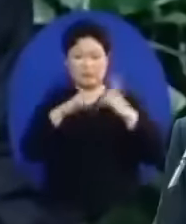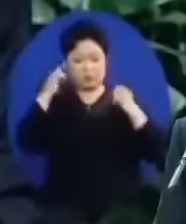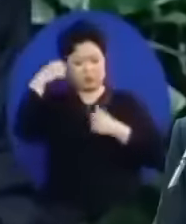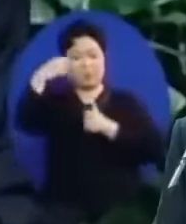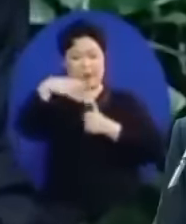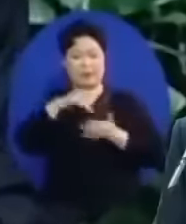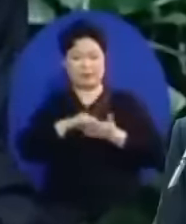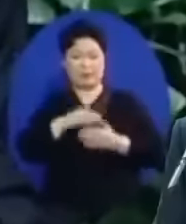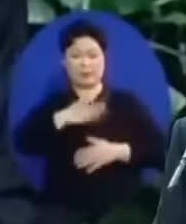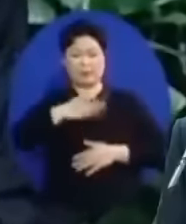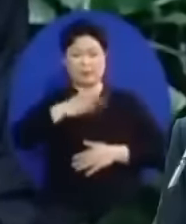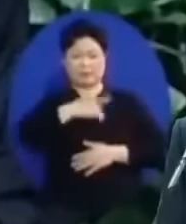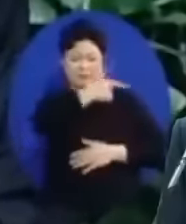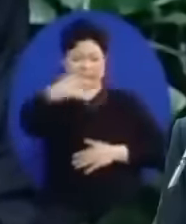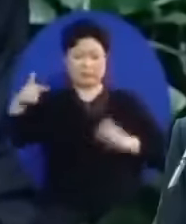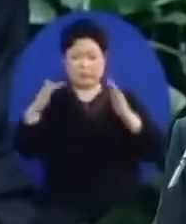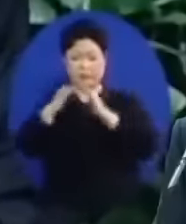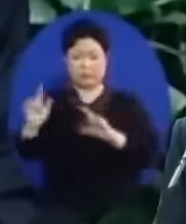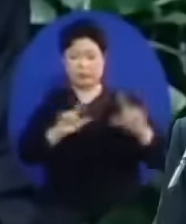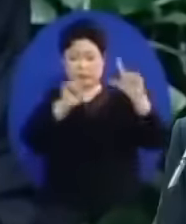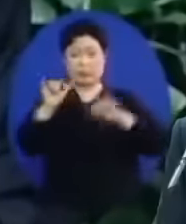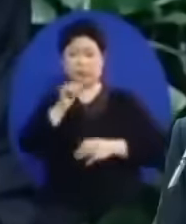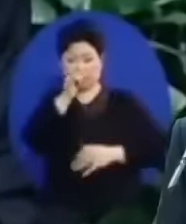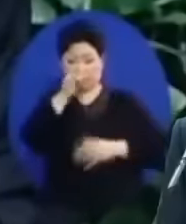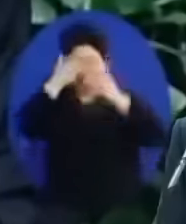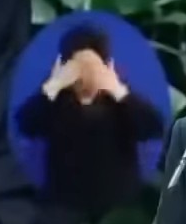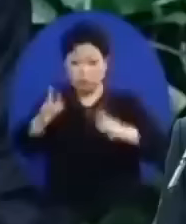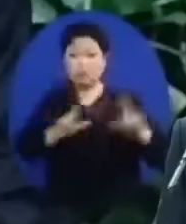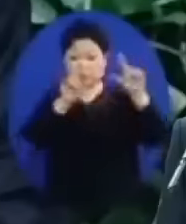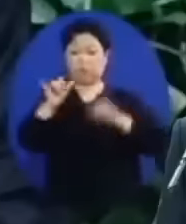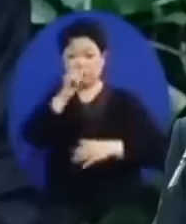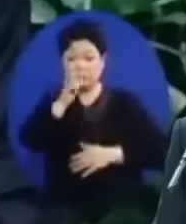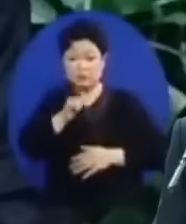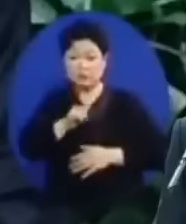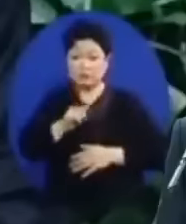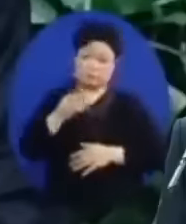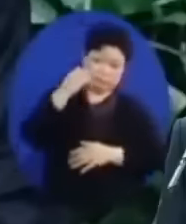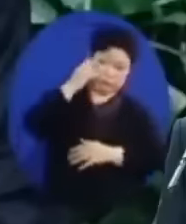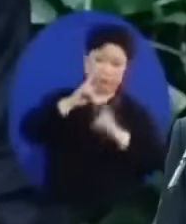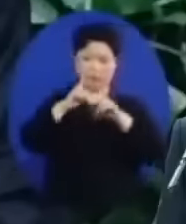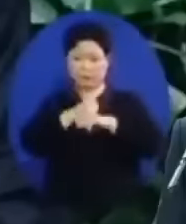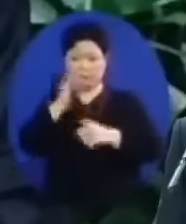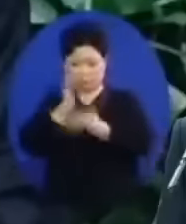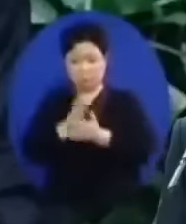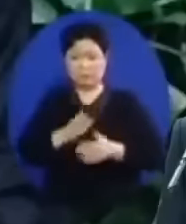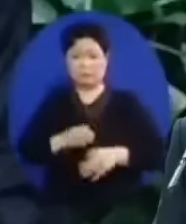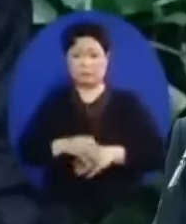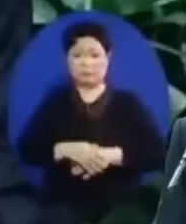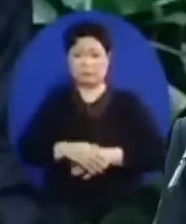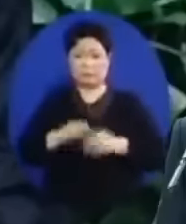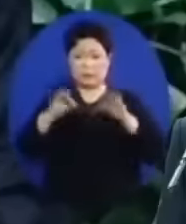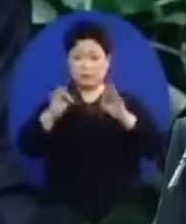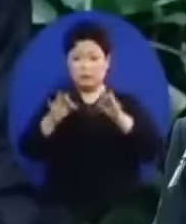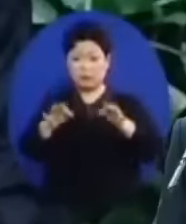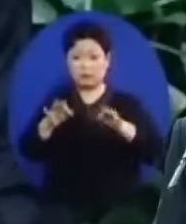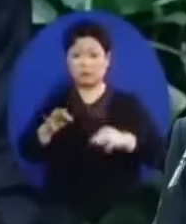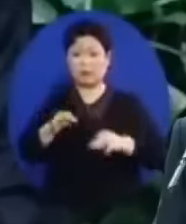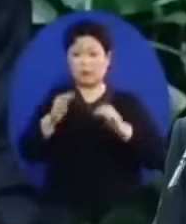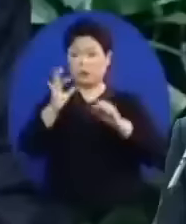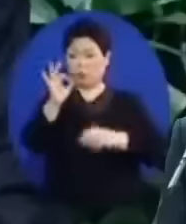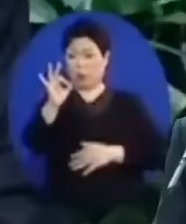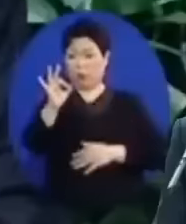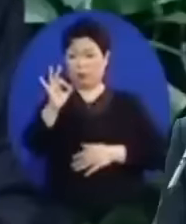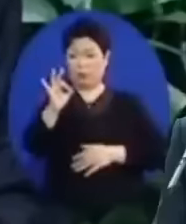말을 했어요. 자기는 큰 집에 살고 있다고 그래요. 공짜로 살고 있다고 그러네. 웃기는 소리 하지 마십시오. 그러니까 아닙니다. 은행에서 내가